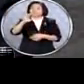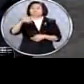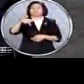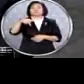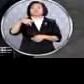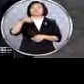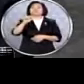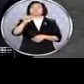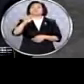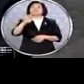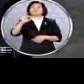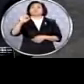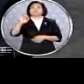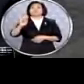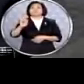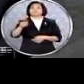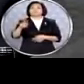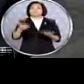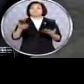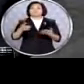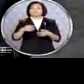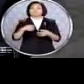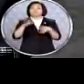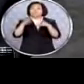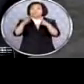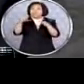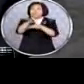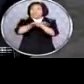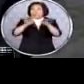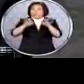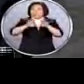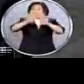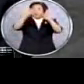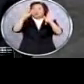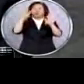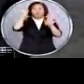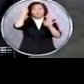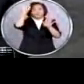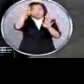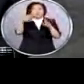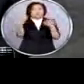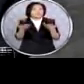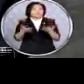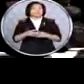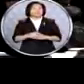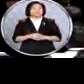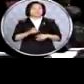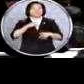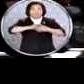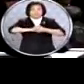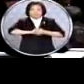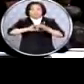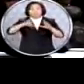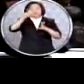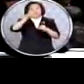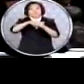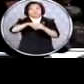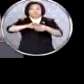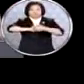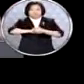考，创造我们未来真正的商机跟未来的产业，这就是靠这次选举来做决